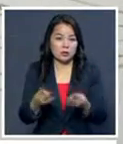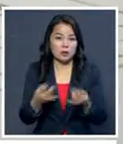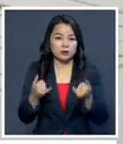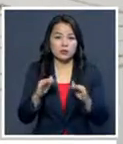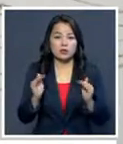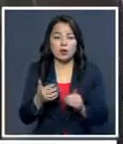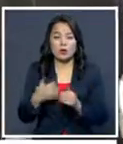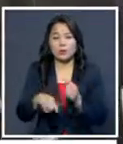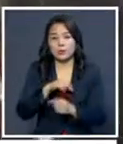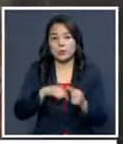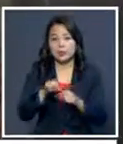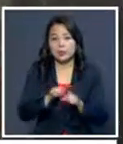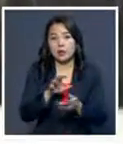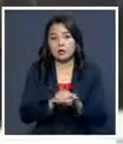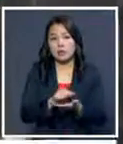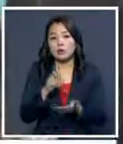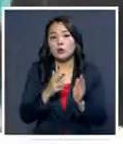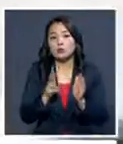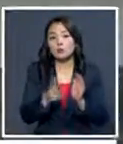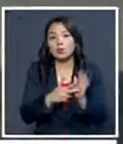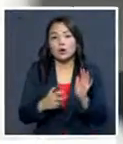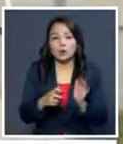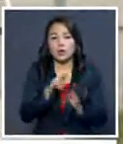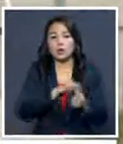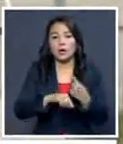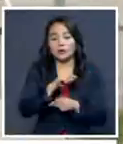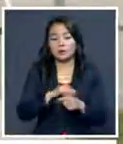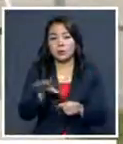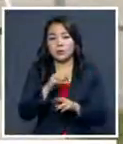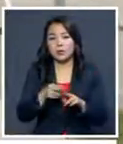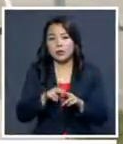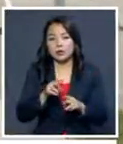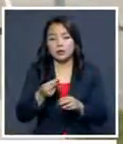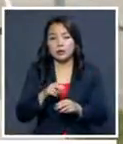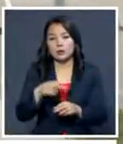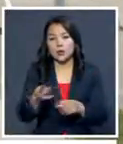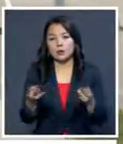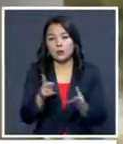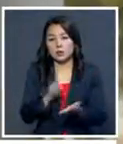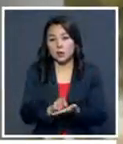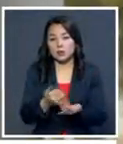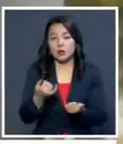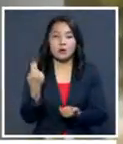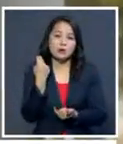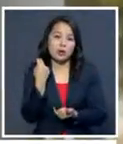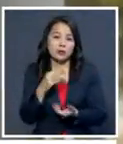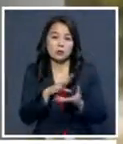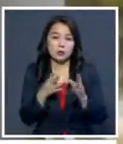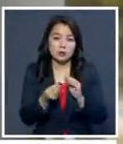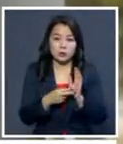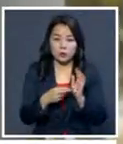және орта бизнеспен айналысатын 3800 кәсіпкердің салық бойынша берешегі бар. Қазіргі уақытта қарыздың жалпы